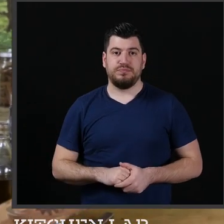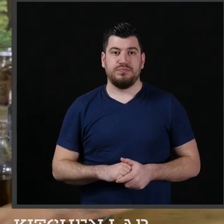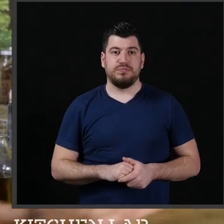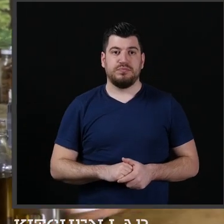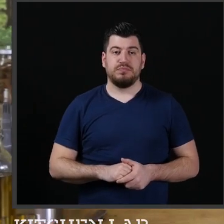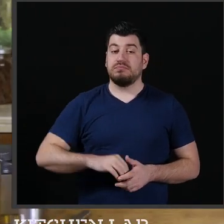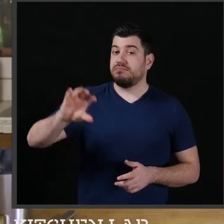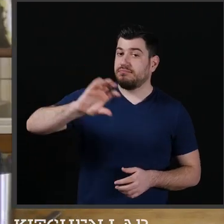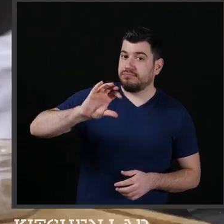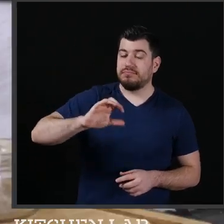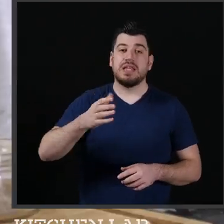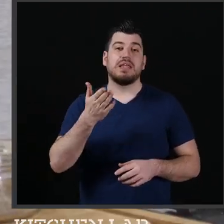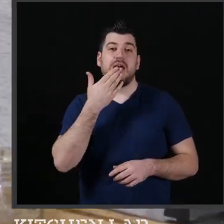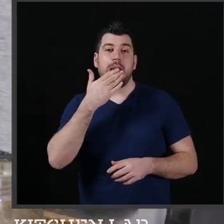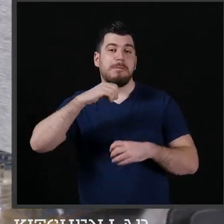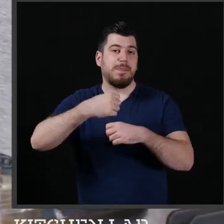αλάτι και πιπέρι.